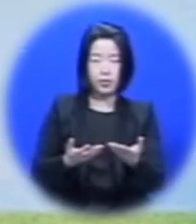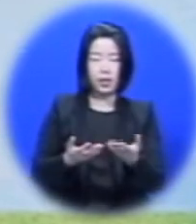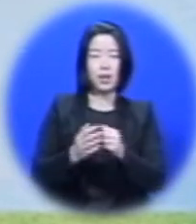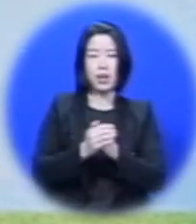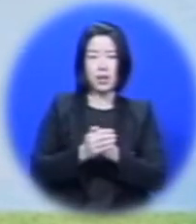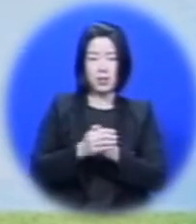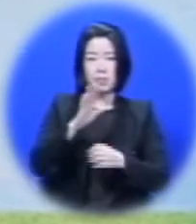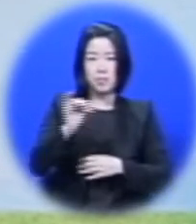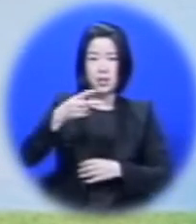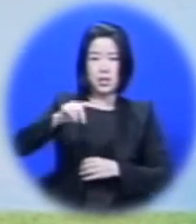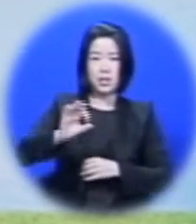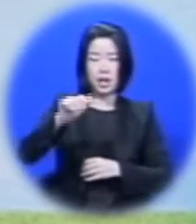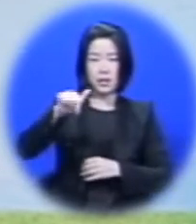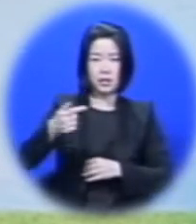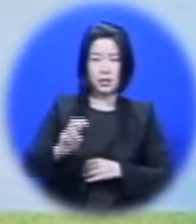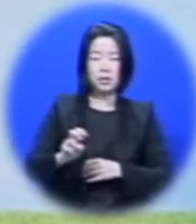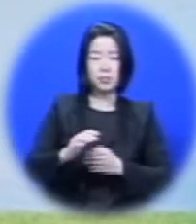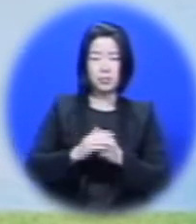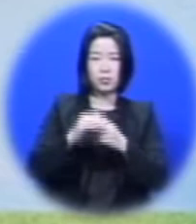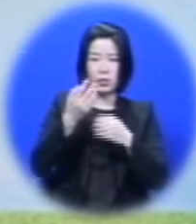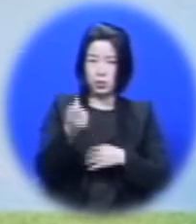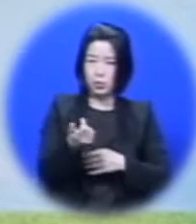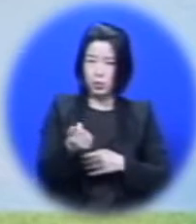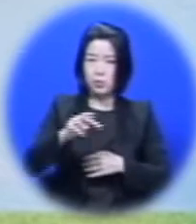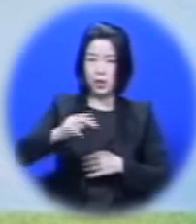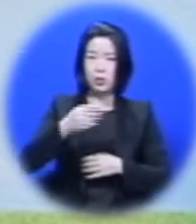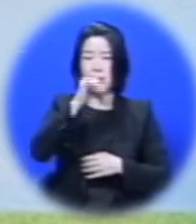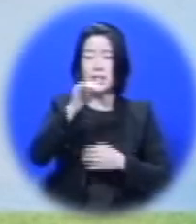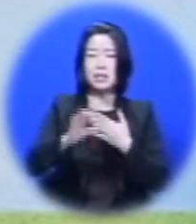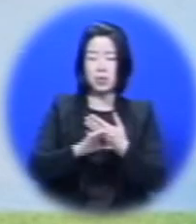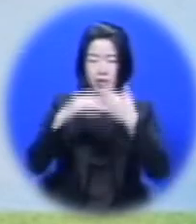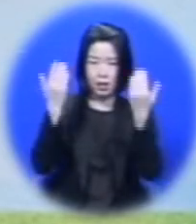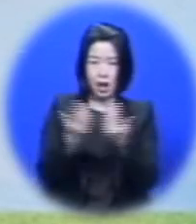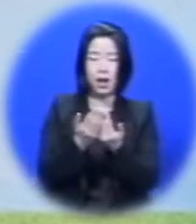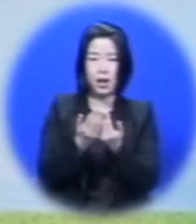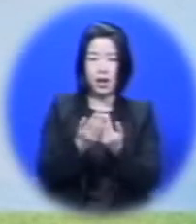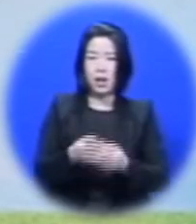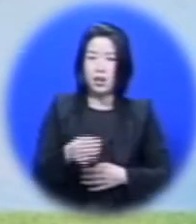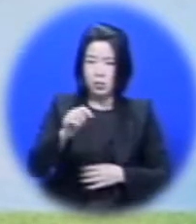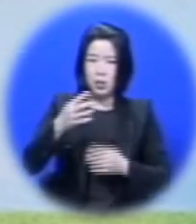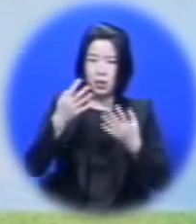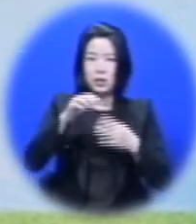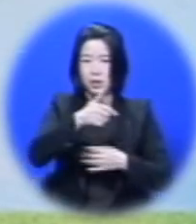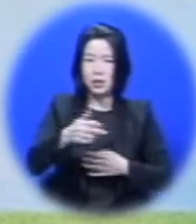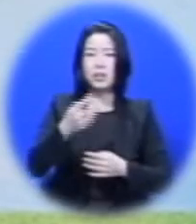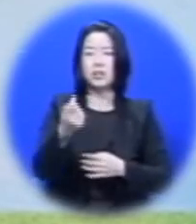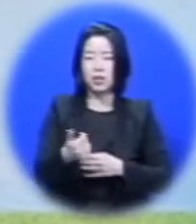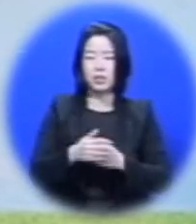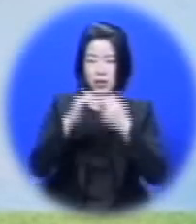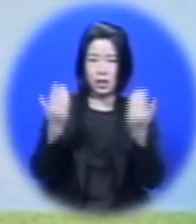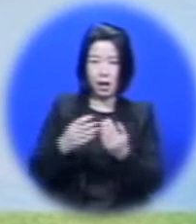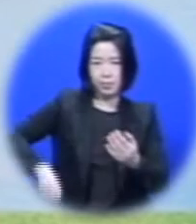다 털어냅시다. 혹시 가지고 있는 돈이 조금이라도 있으면 다 얼마가 되든지 다 내놓읍시다.